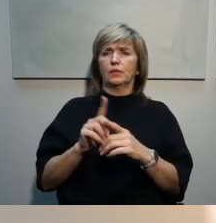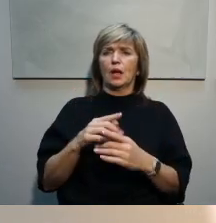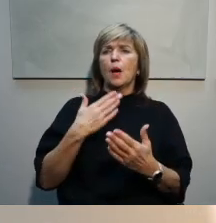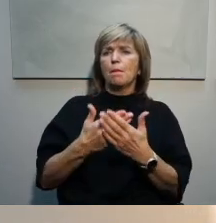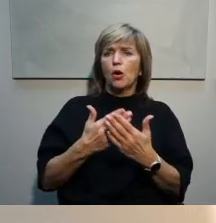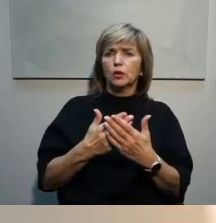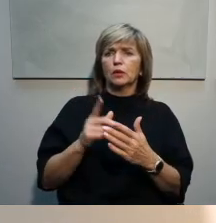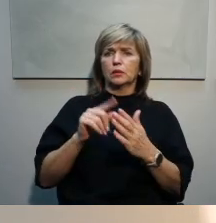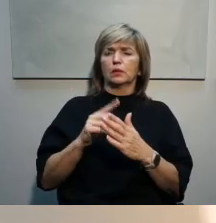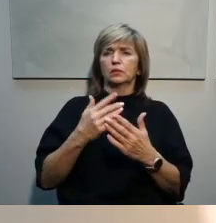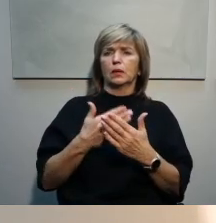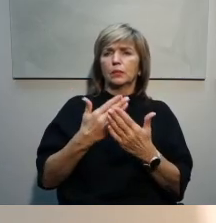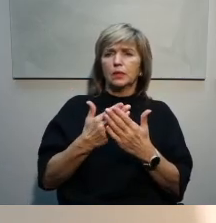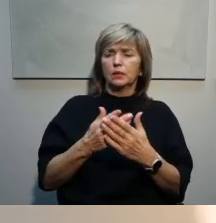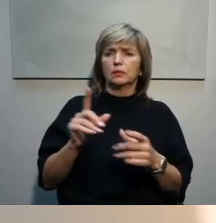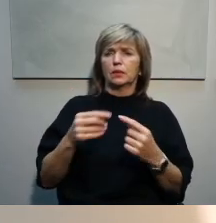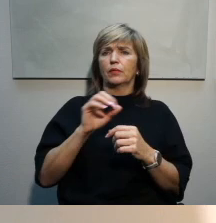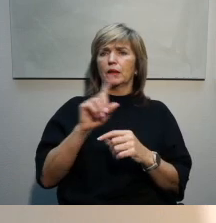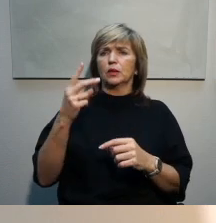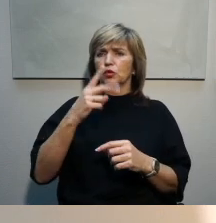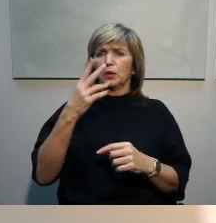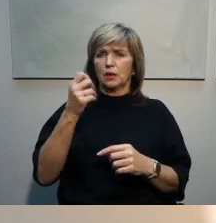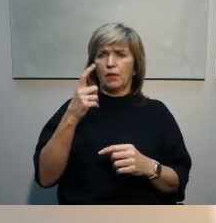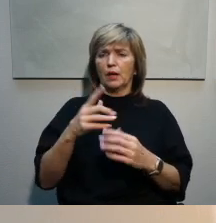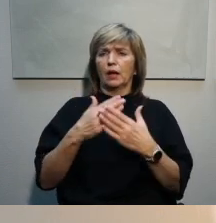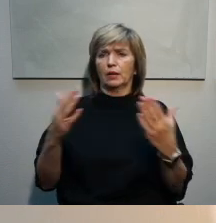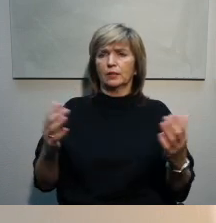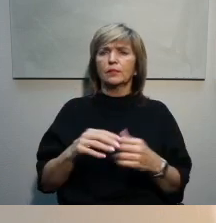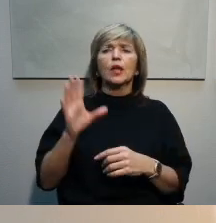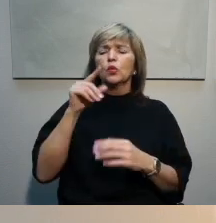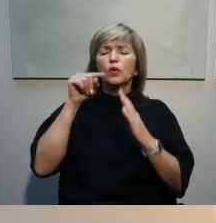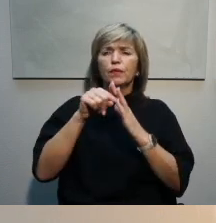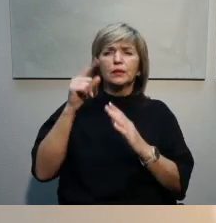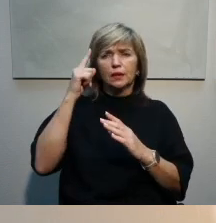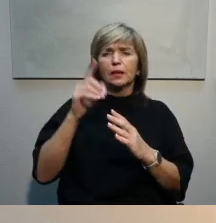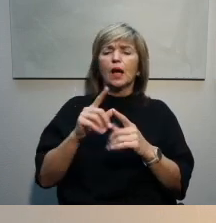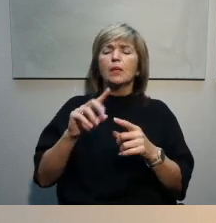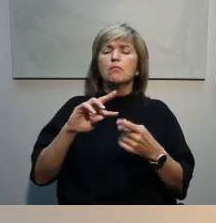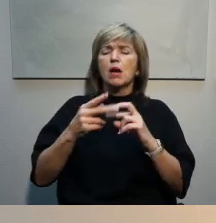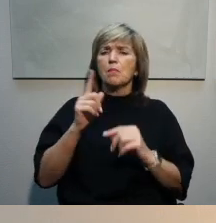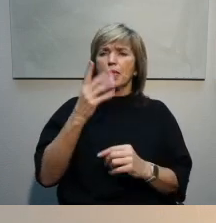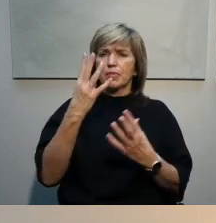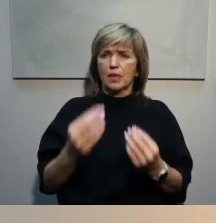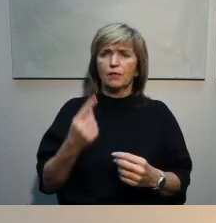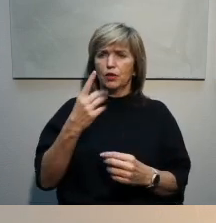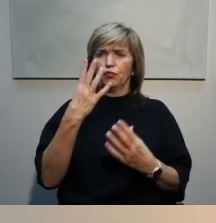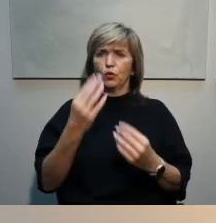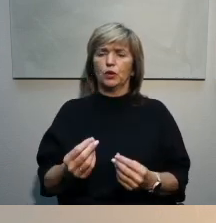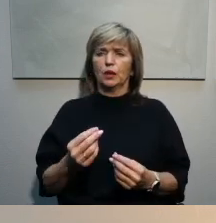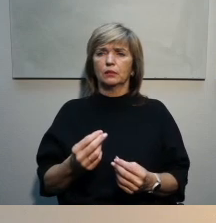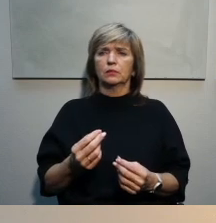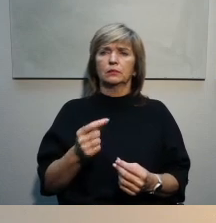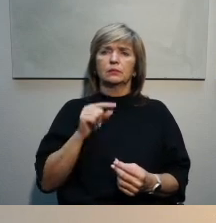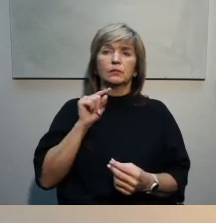Pieres daivā. Pieres daiva attīstās līdz 25 gadu vecumam. Tur viss mainās pa dienām, un vienu dienu viņš